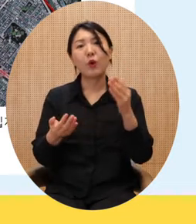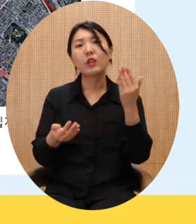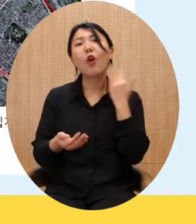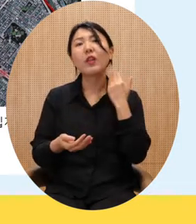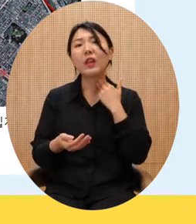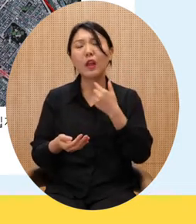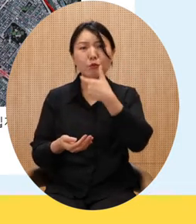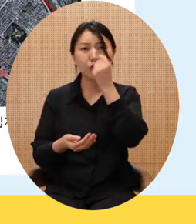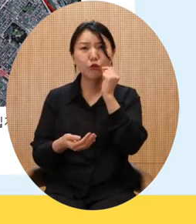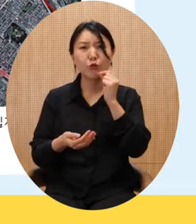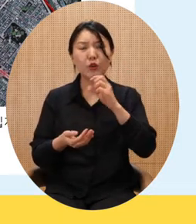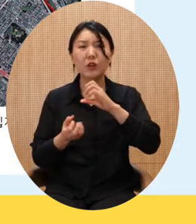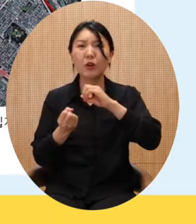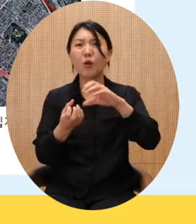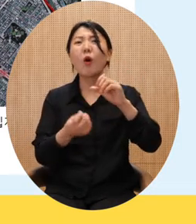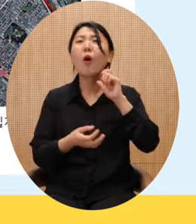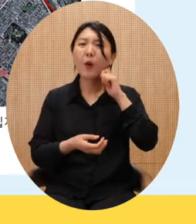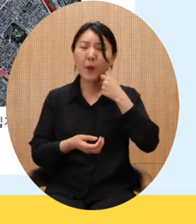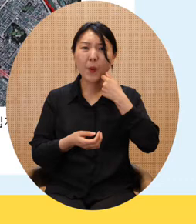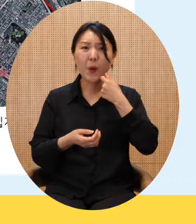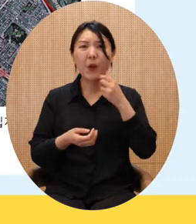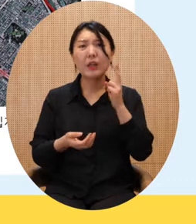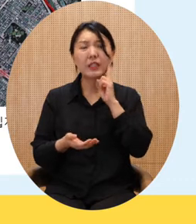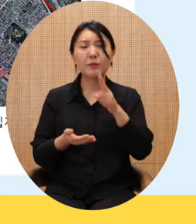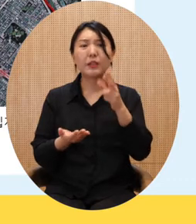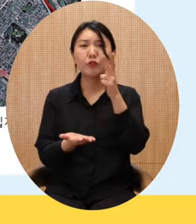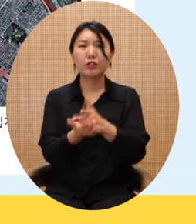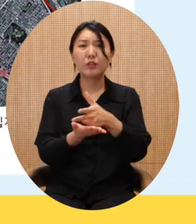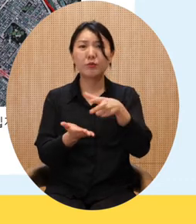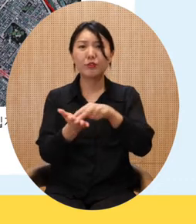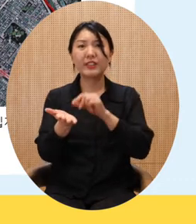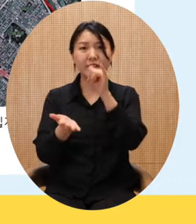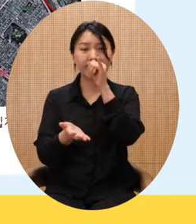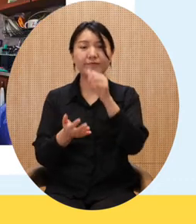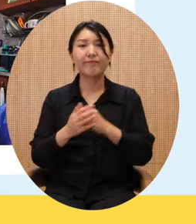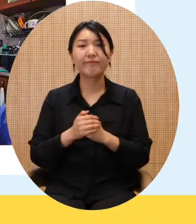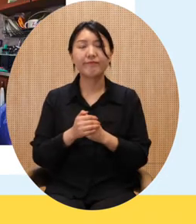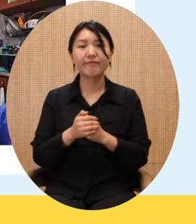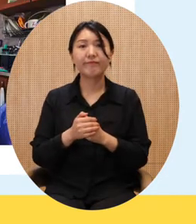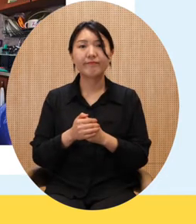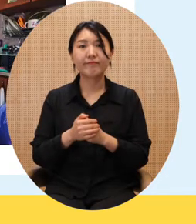어렵고 심각한 주차 문제를 안고 있는 지역입니다.